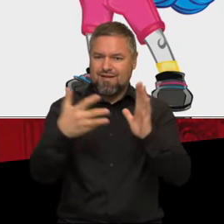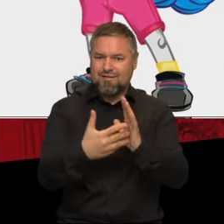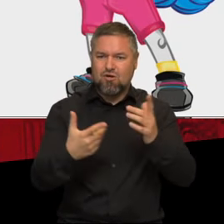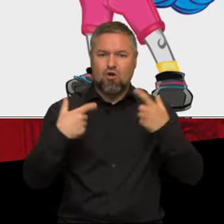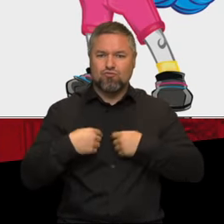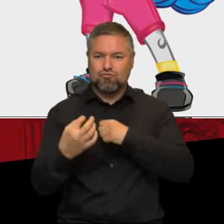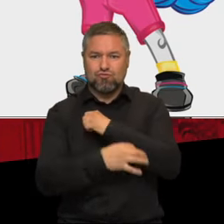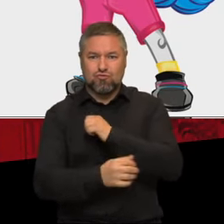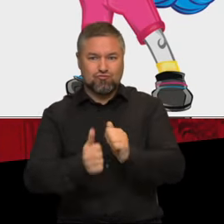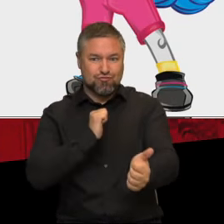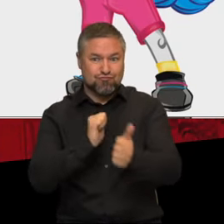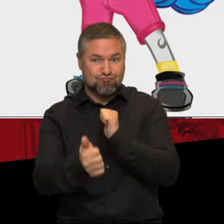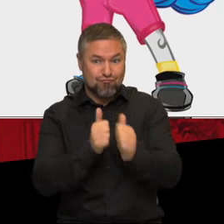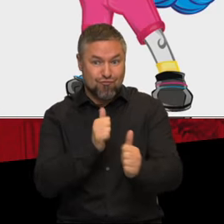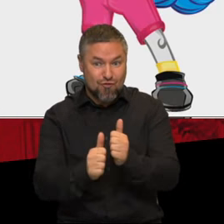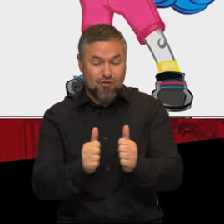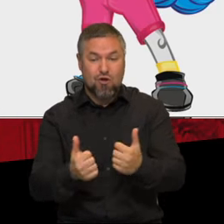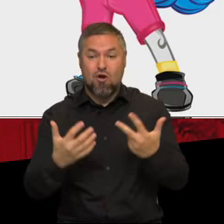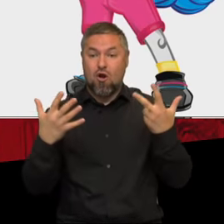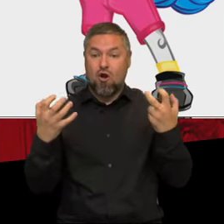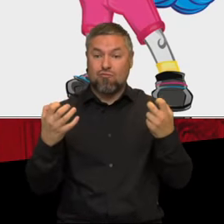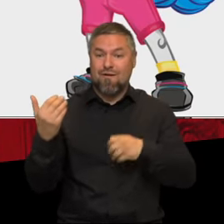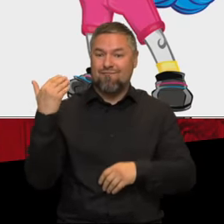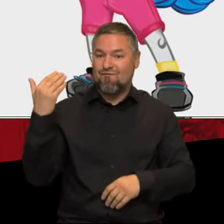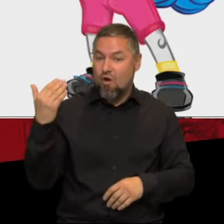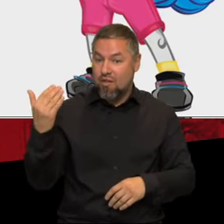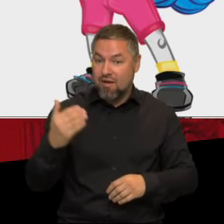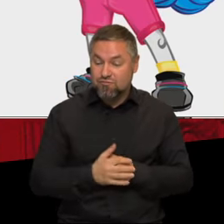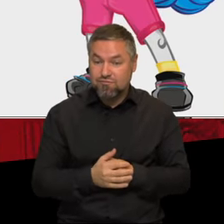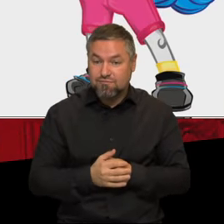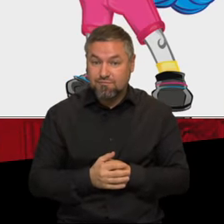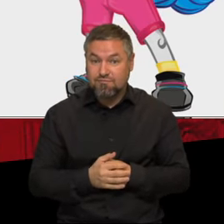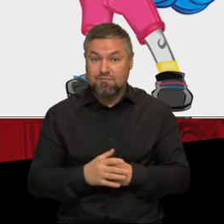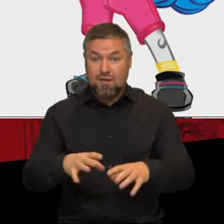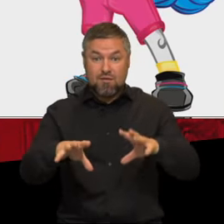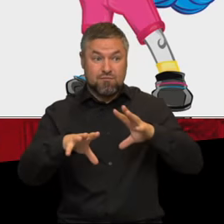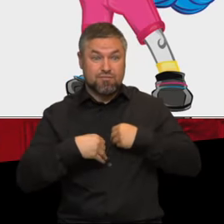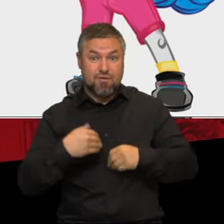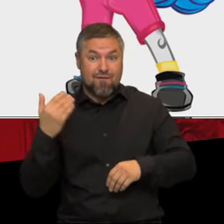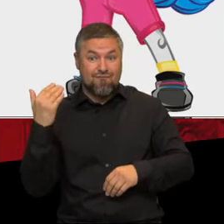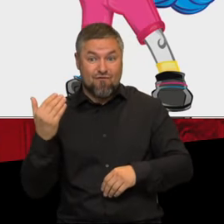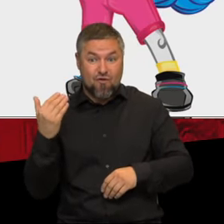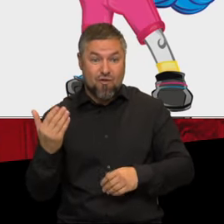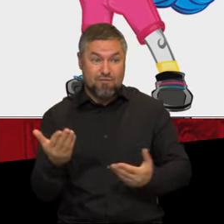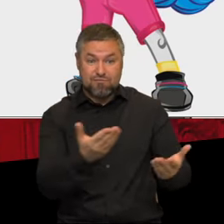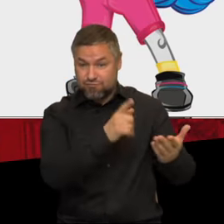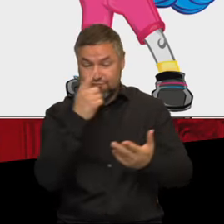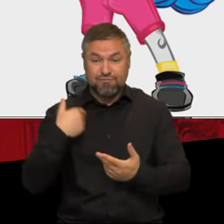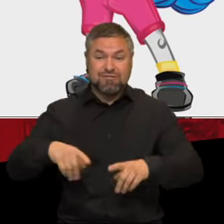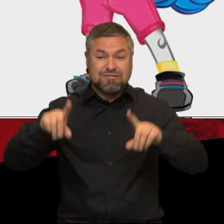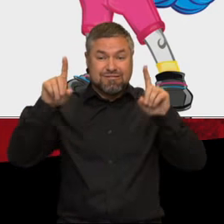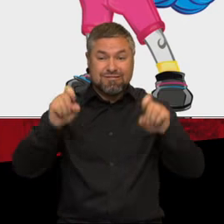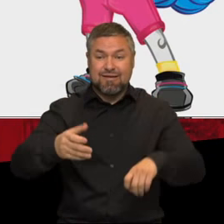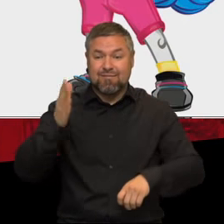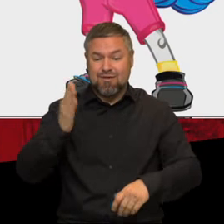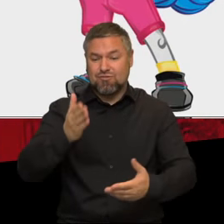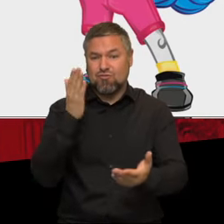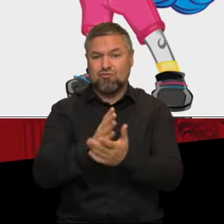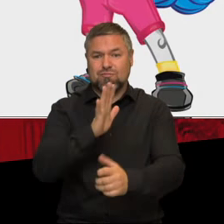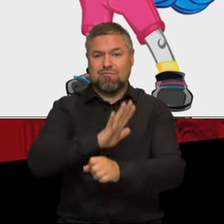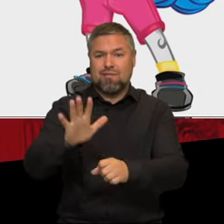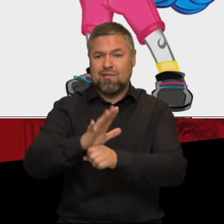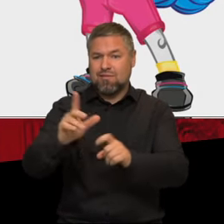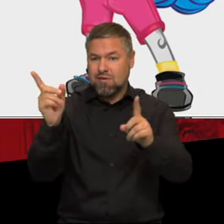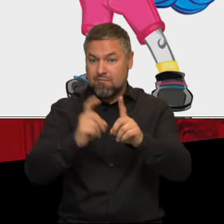studentów, sportowców i 800 wolontariuszy. Nabór wolontariuszy rozpocznie się już